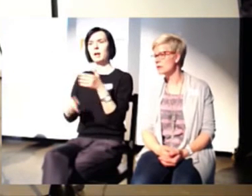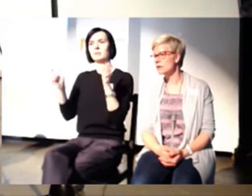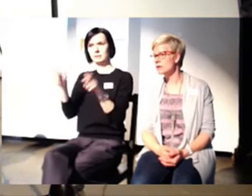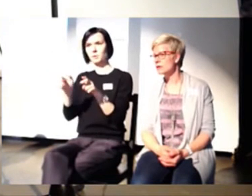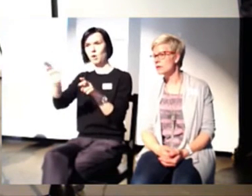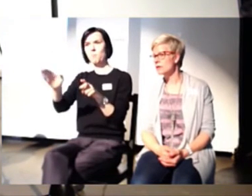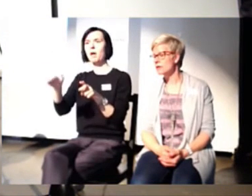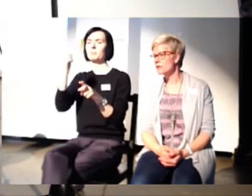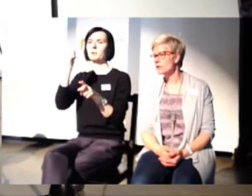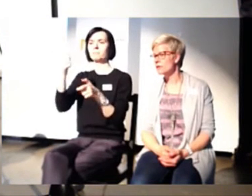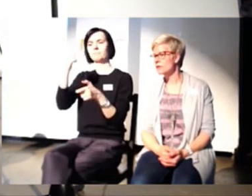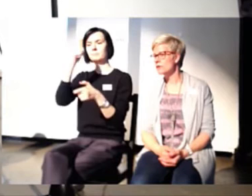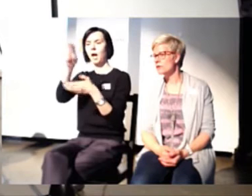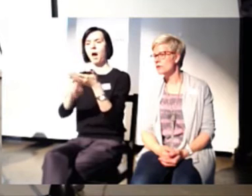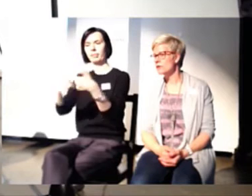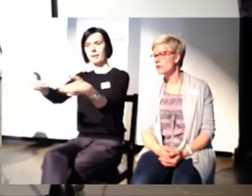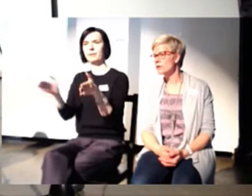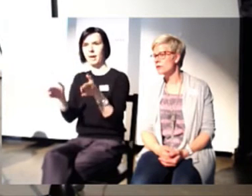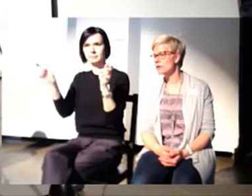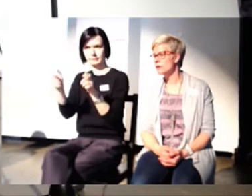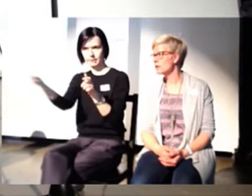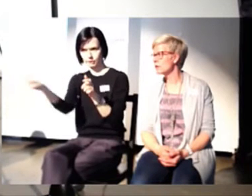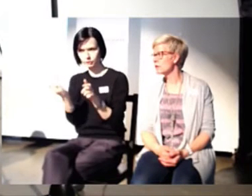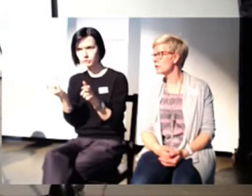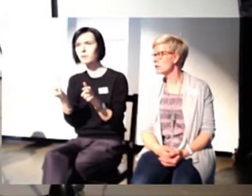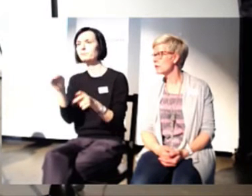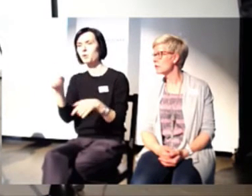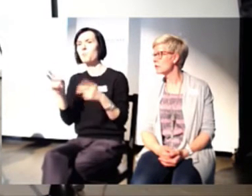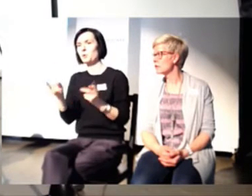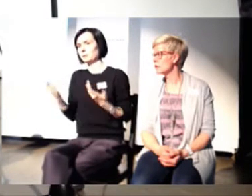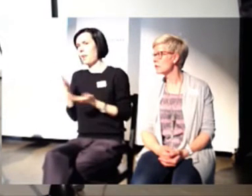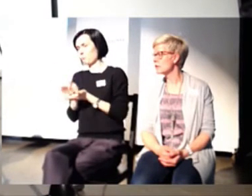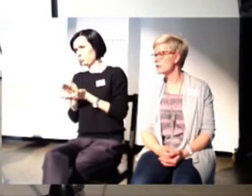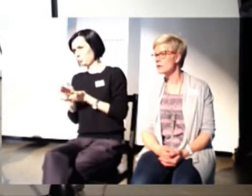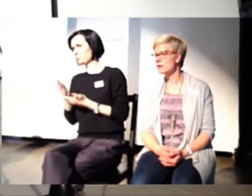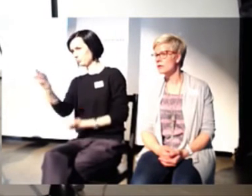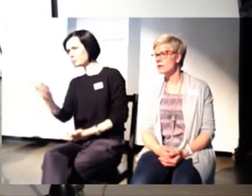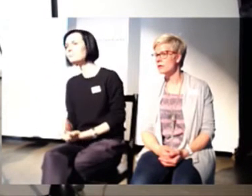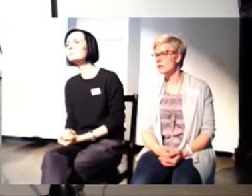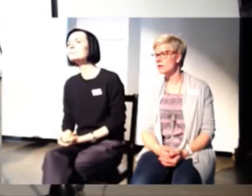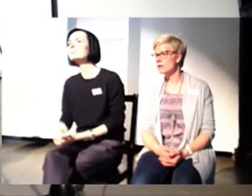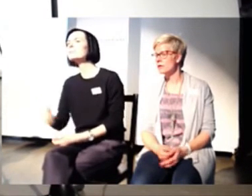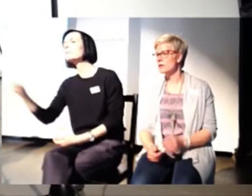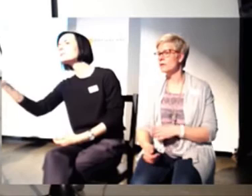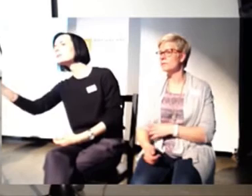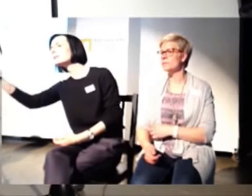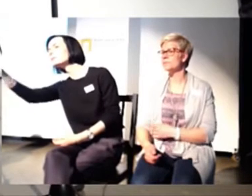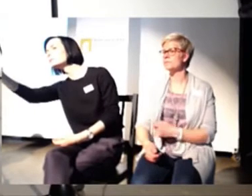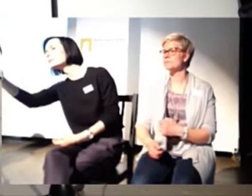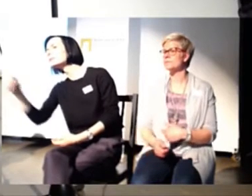jotain? Hän on myöskin tänään käyttänyt tätä puheenvuoroa. Sitten